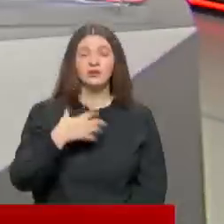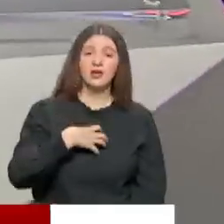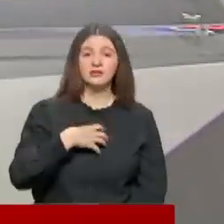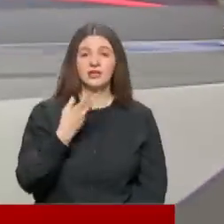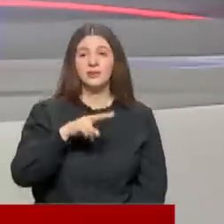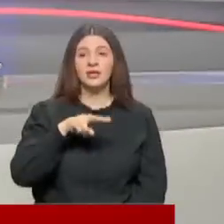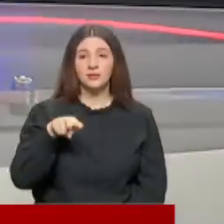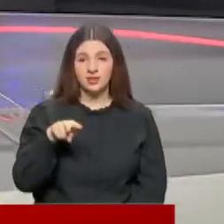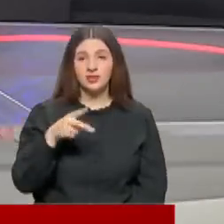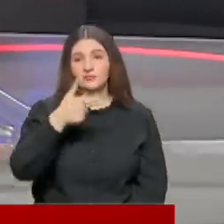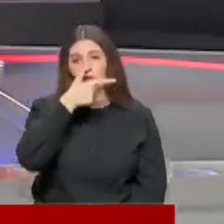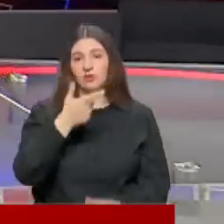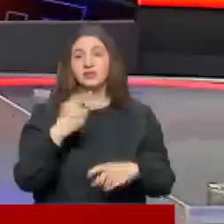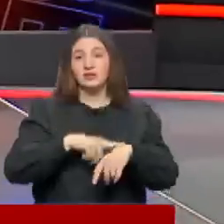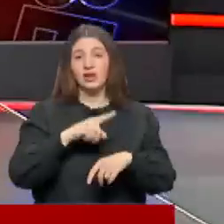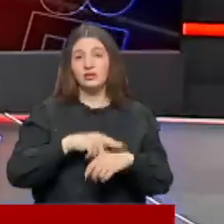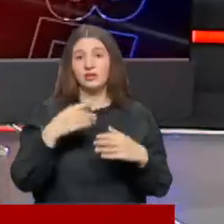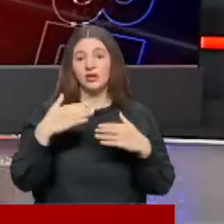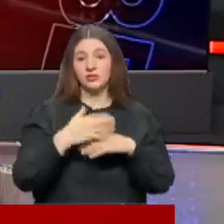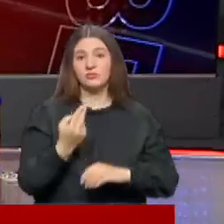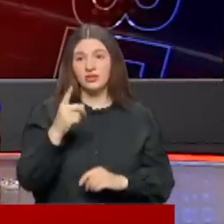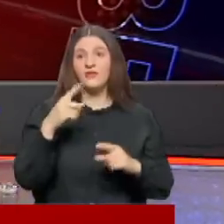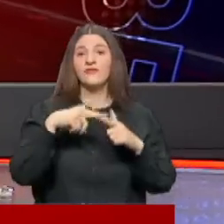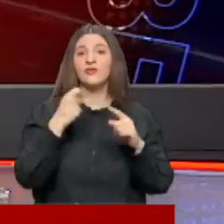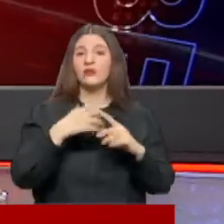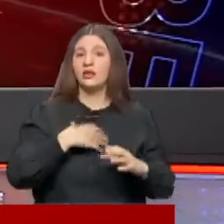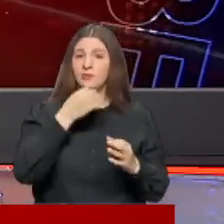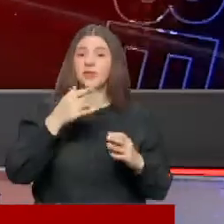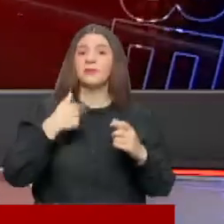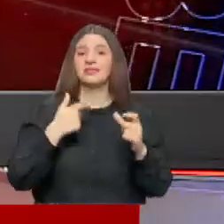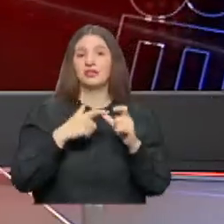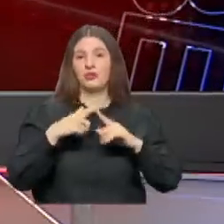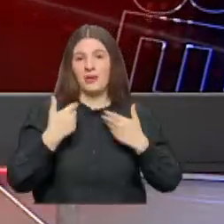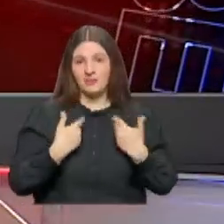16 Haziran 2022 Perşembe saat 19. Fox Ana Haber'desiniz. Ben Selçuk Tepeli.